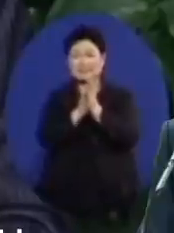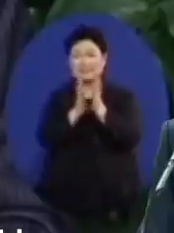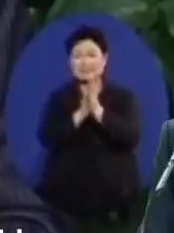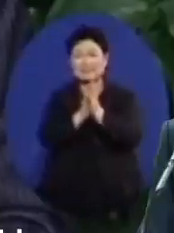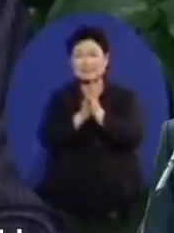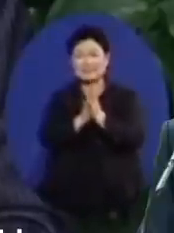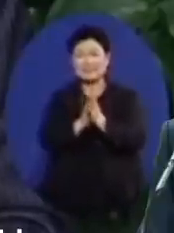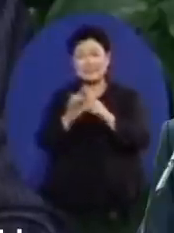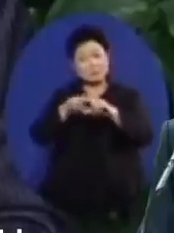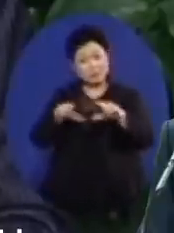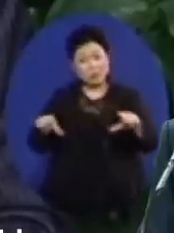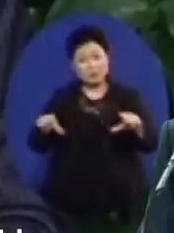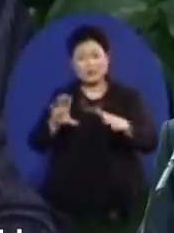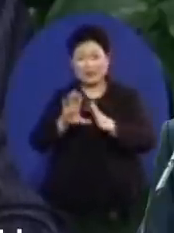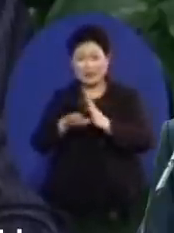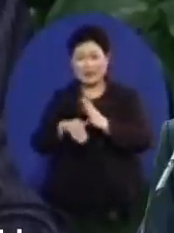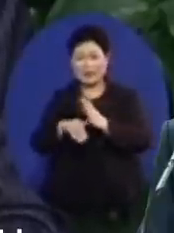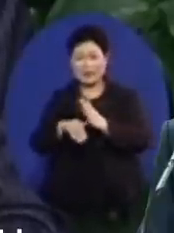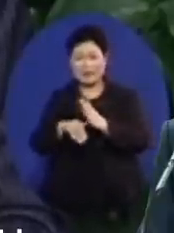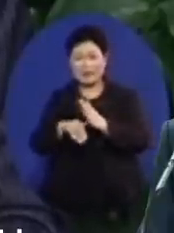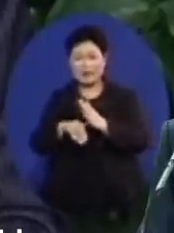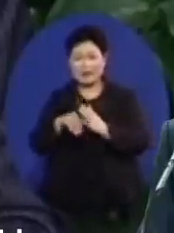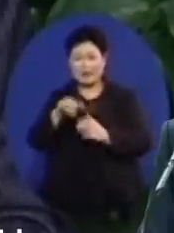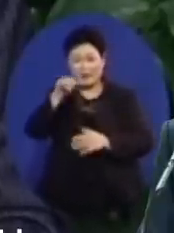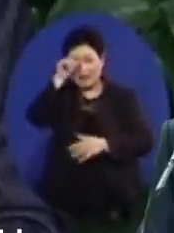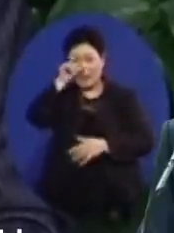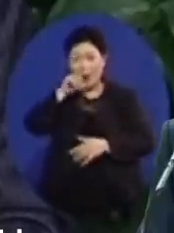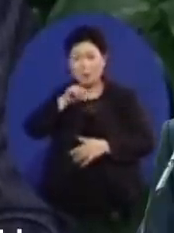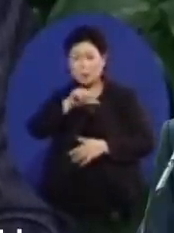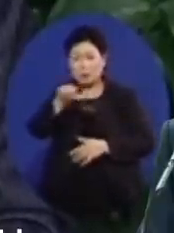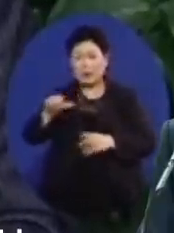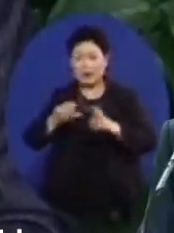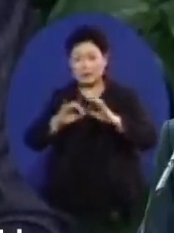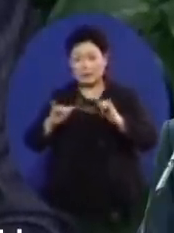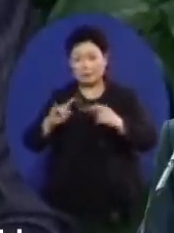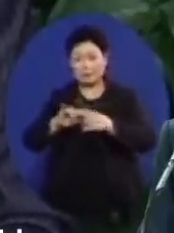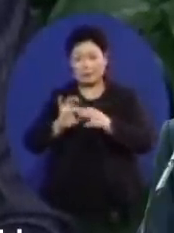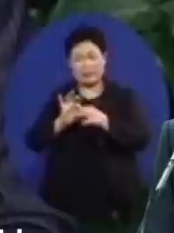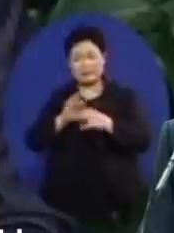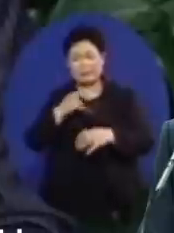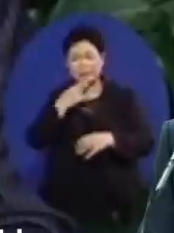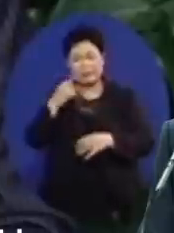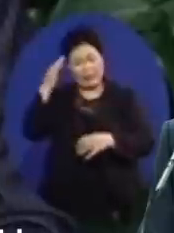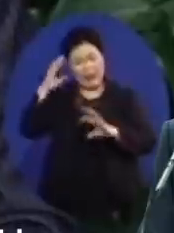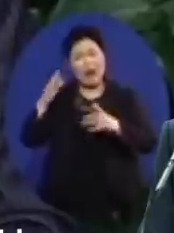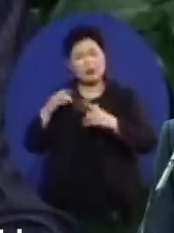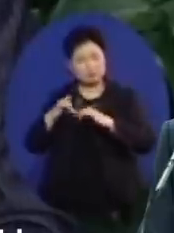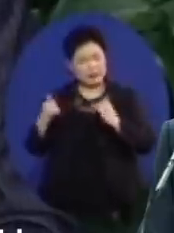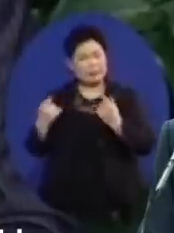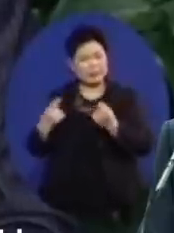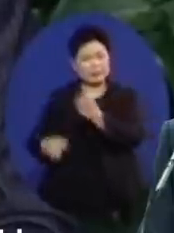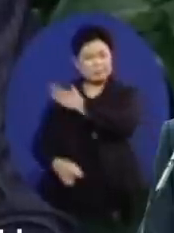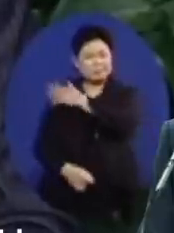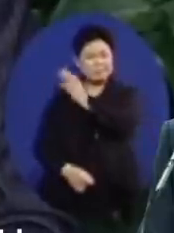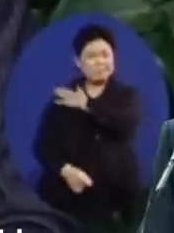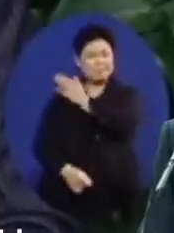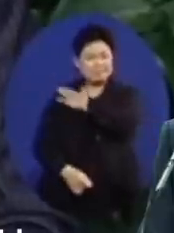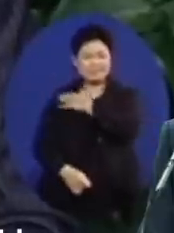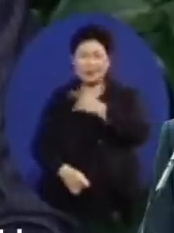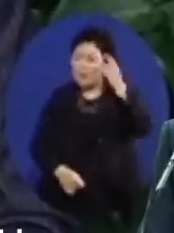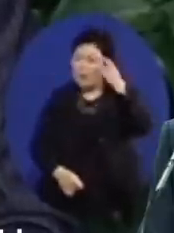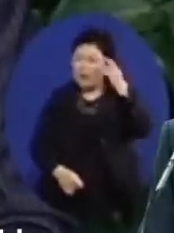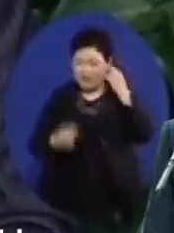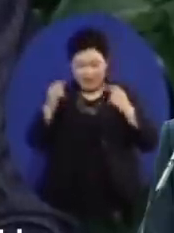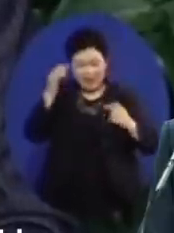그래서 평소에는 동양 사람에게 관심이 없는데 한국 사람 같아서 내가 덩어리를 두들긴 겁니다. 왜냐하면 한국에 내가